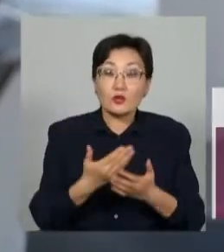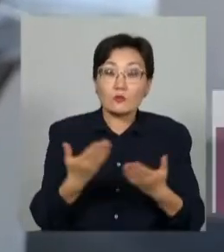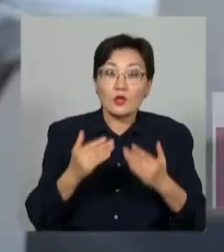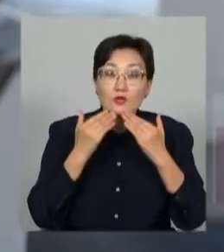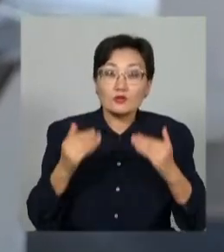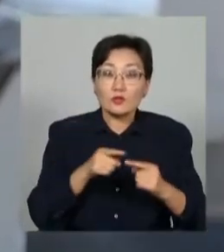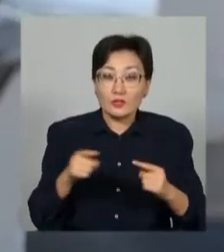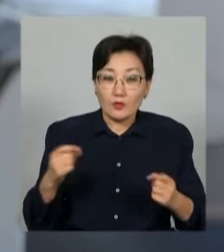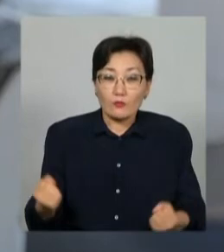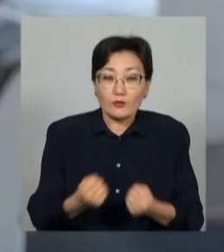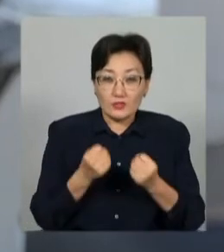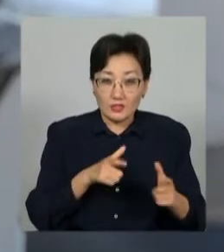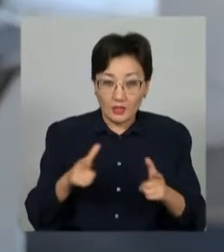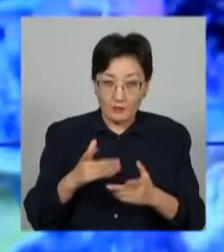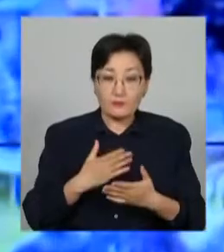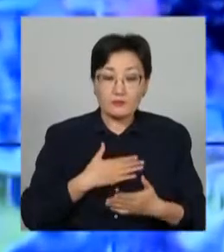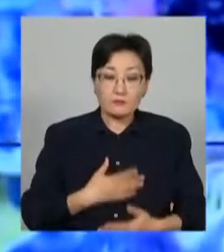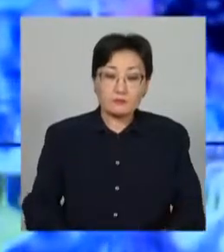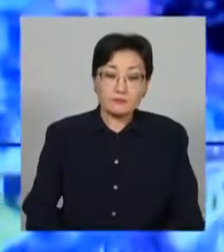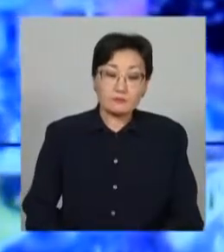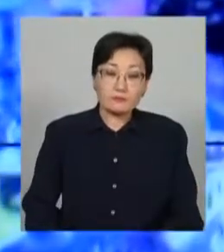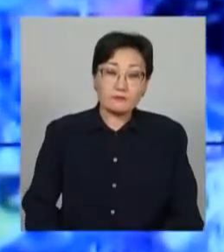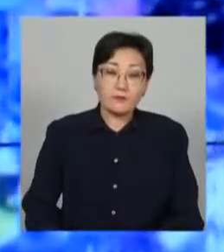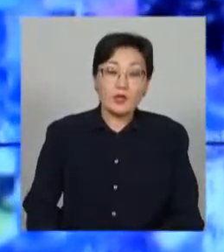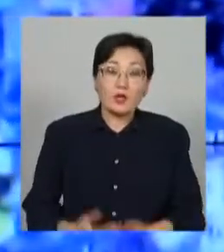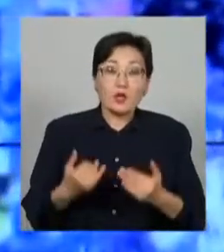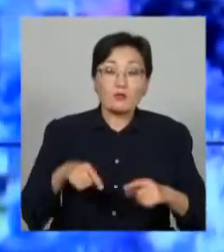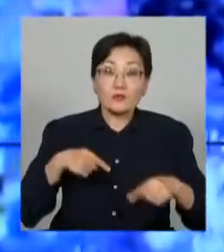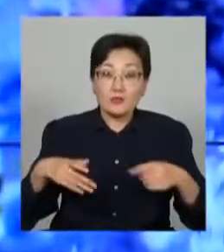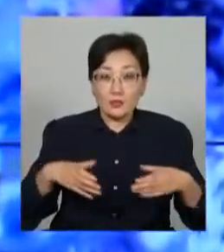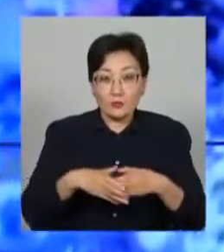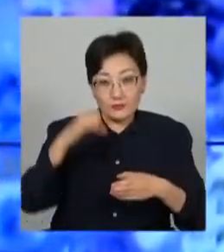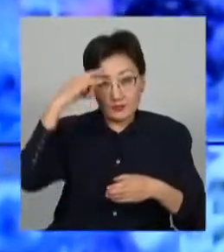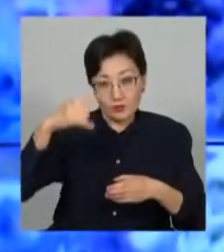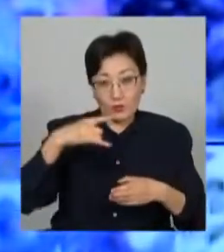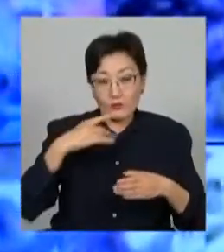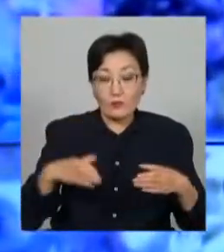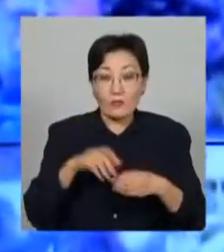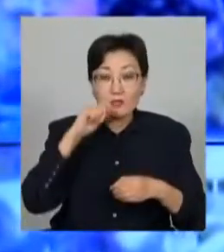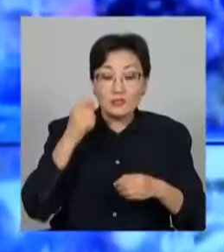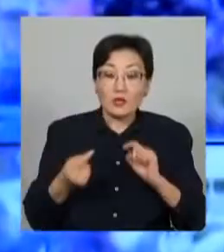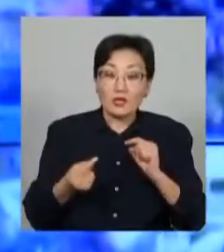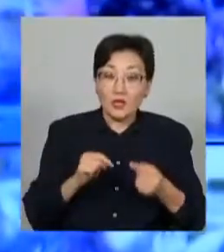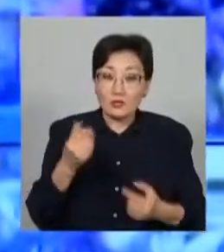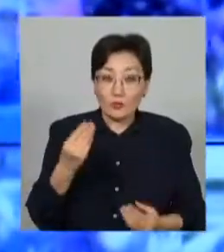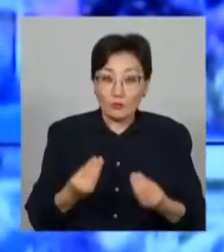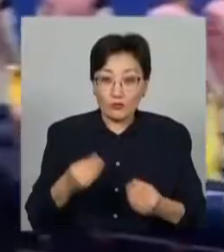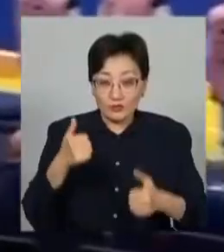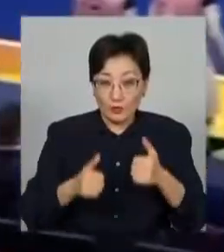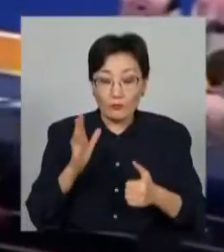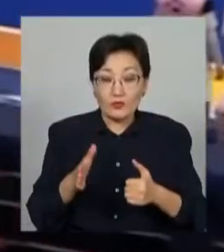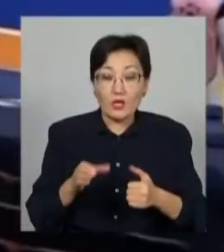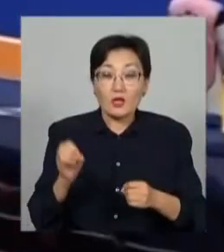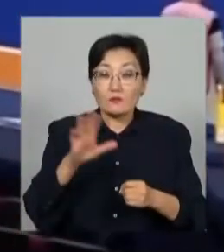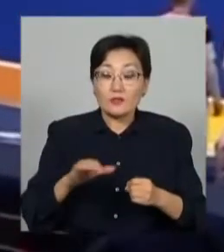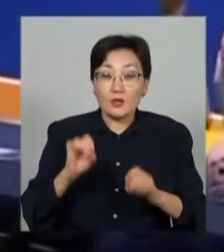соңына дейін қолдау білдіруге дайынбыз. Бүгін футзалдан Қазақстан құрамасы Украинаға қарсы ойнайды. Осымен 3-ші рет